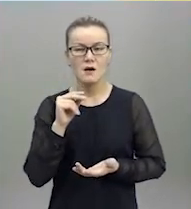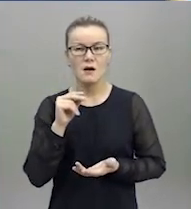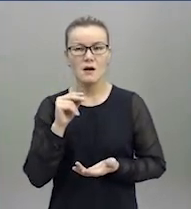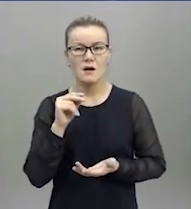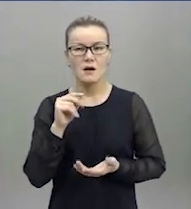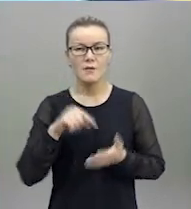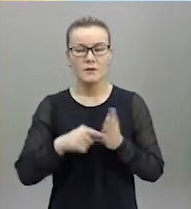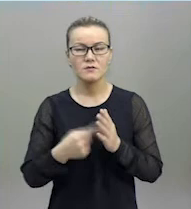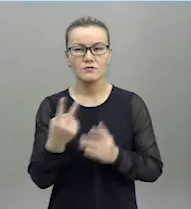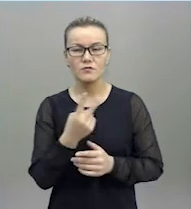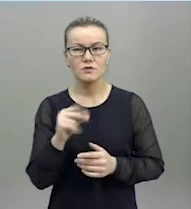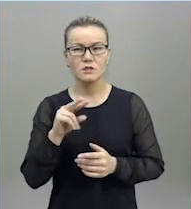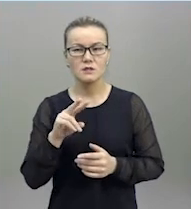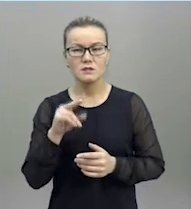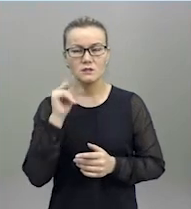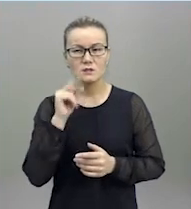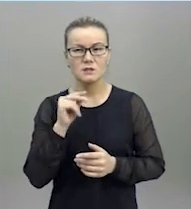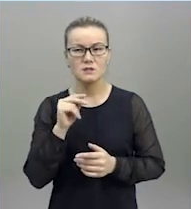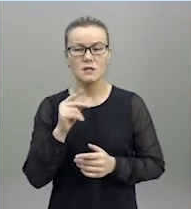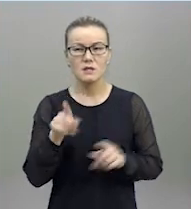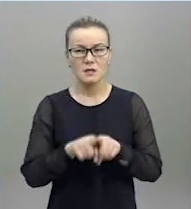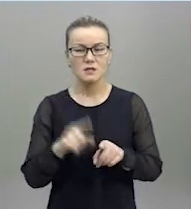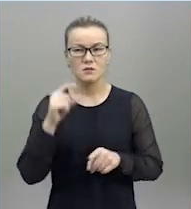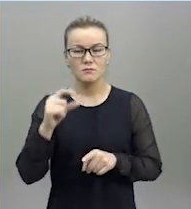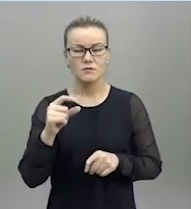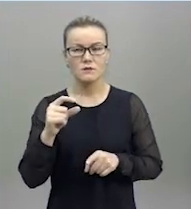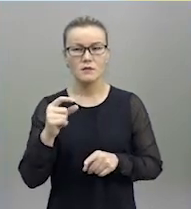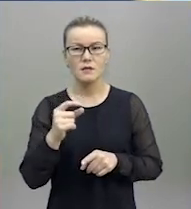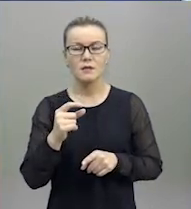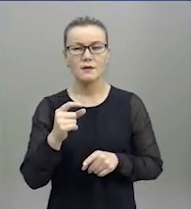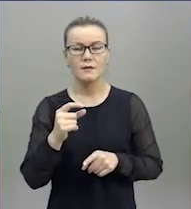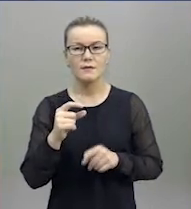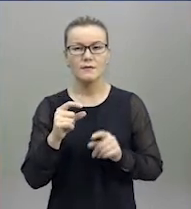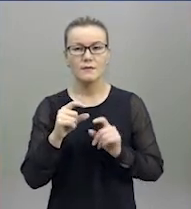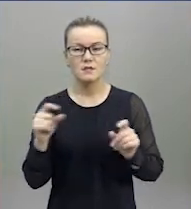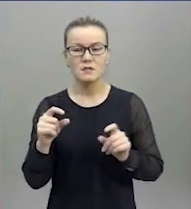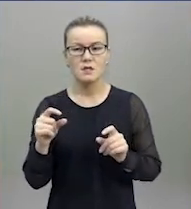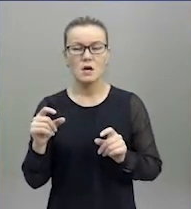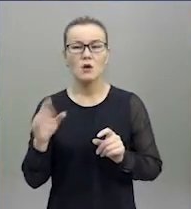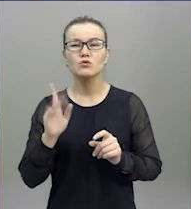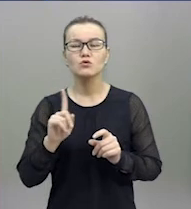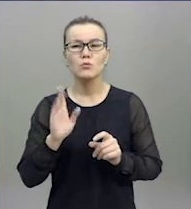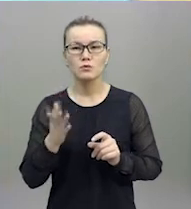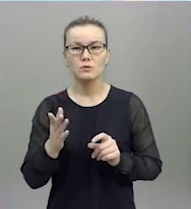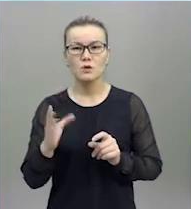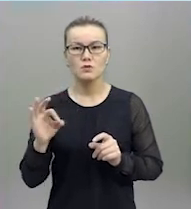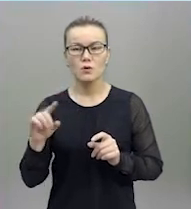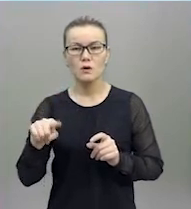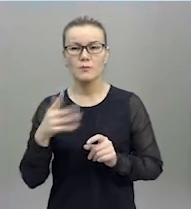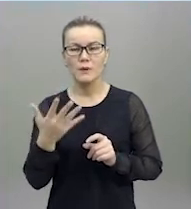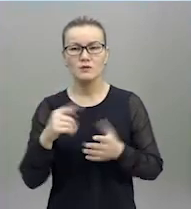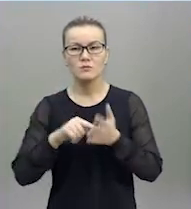произведения двух одинаковых буквенных выражений что делаем ну минус 0 5 умножаем на 2